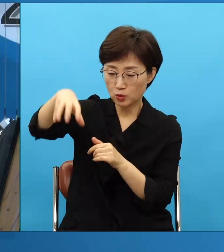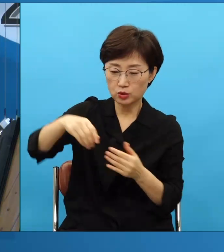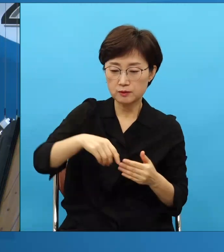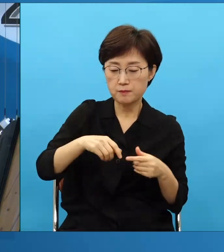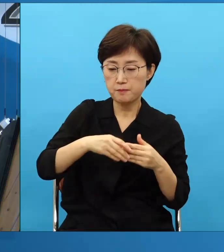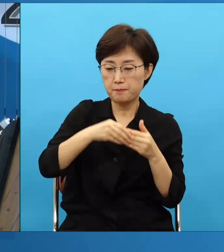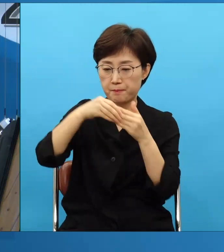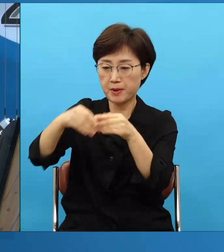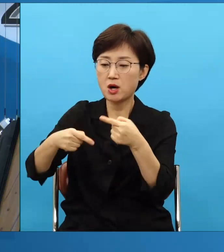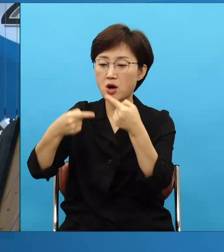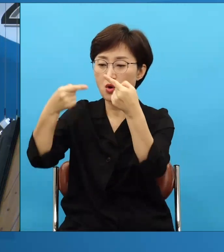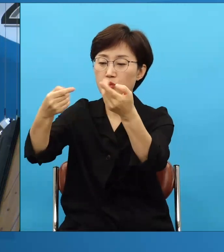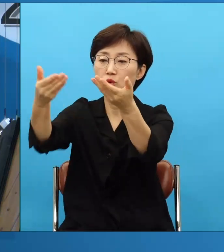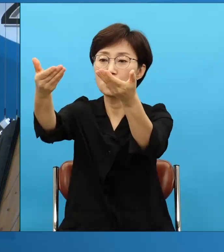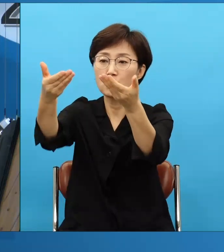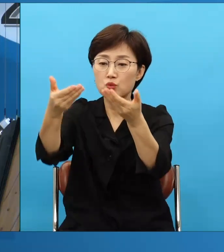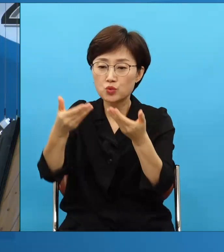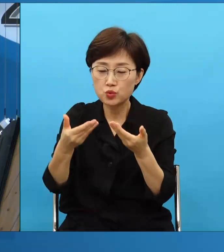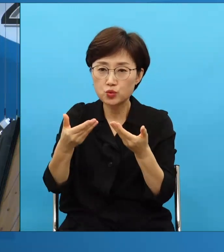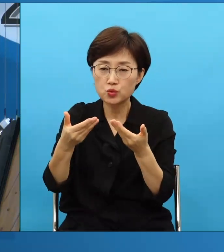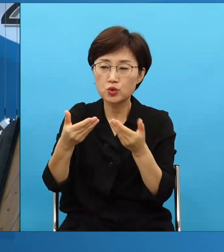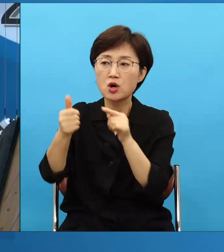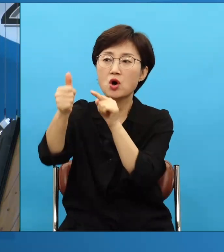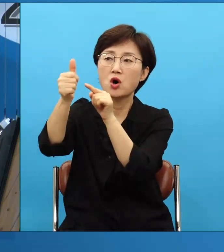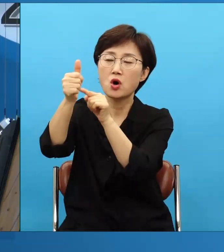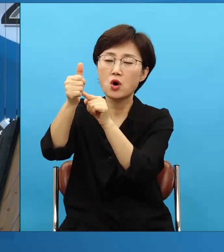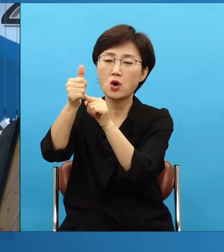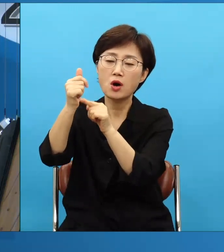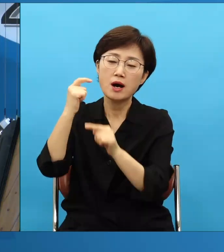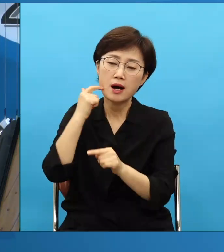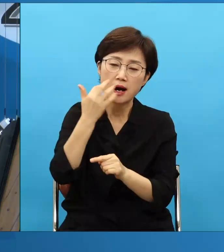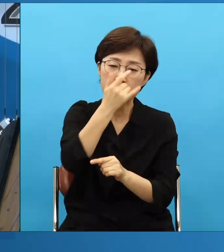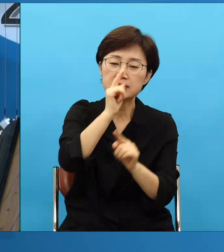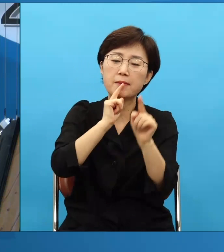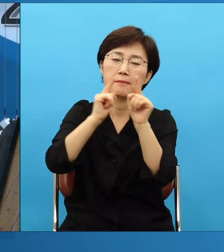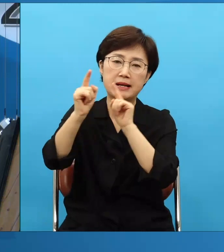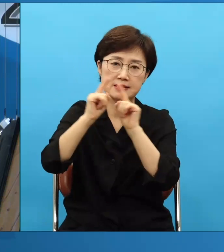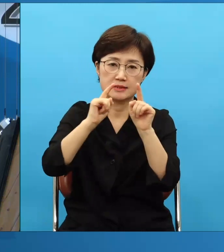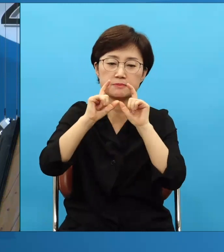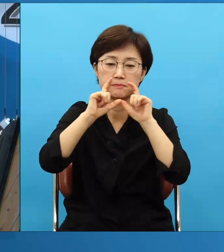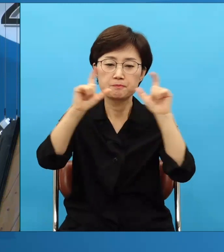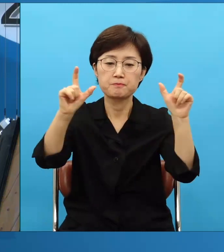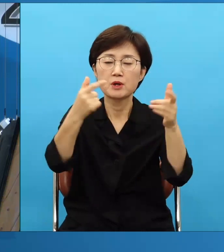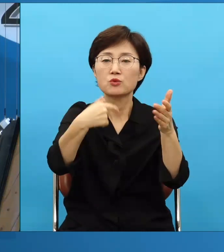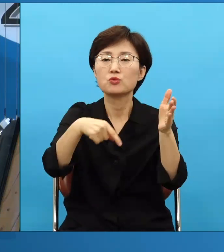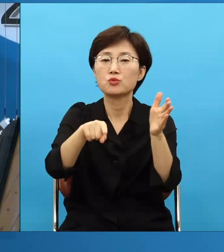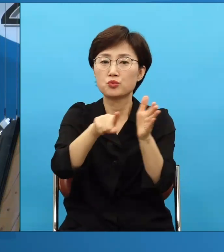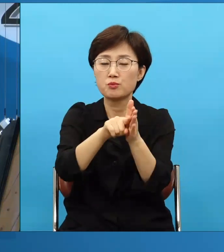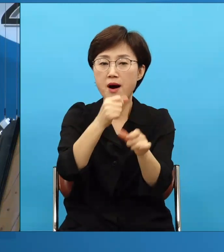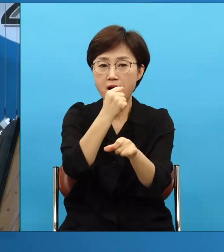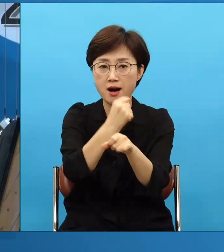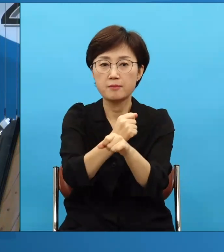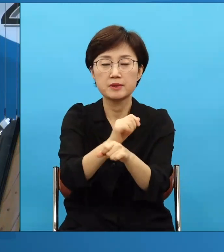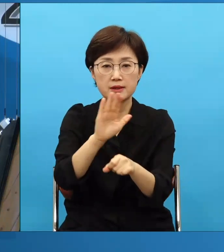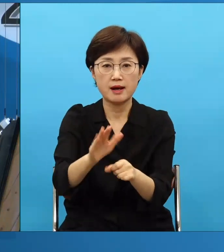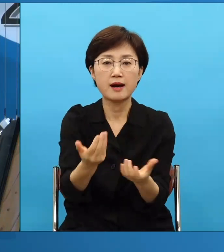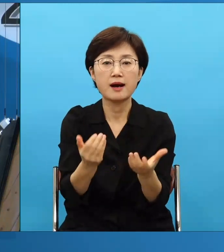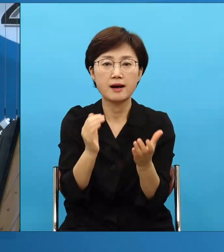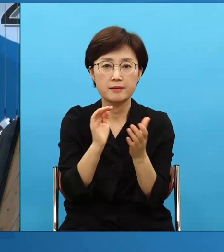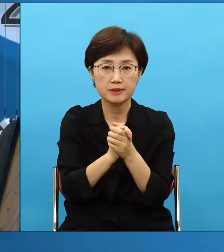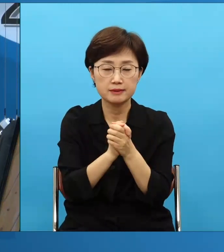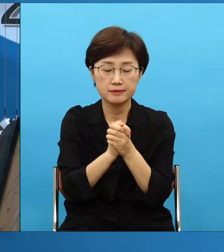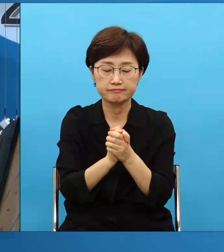하시니 아름다운 덕을 선포하게 하려 하심이라. But you are a chosen people, a royal priesthood, a